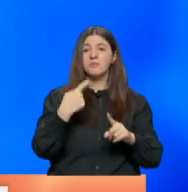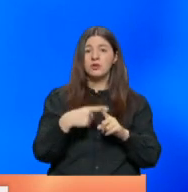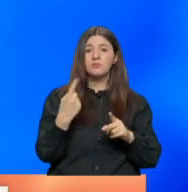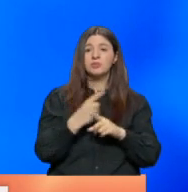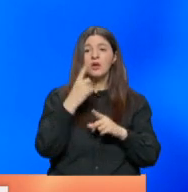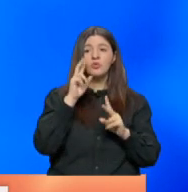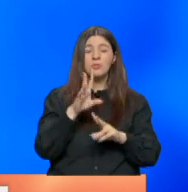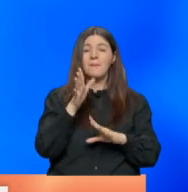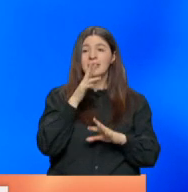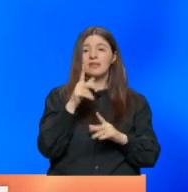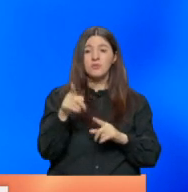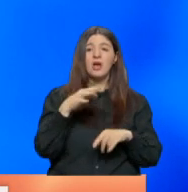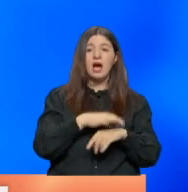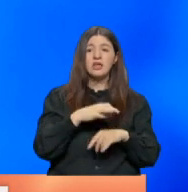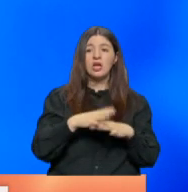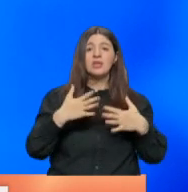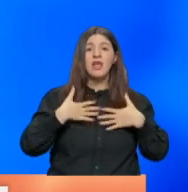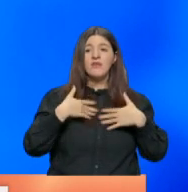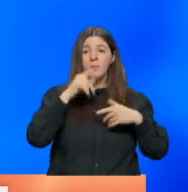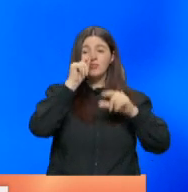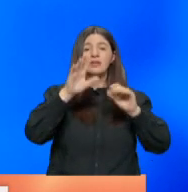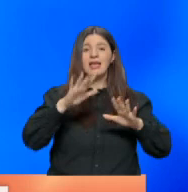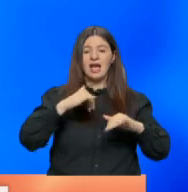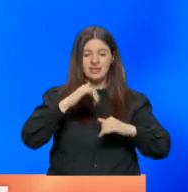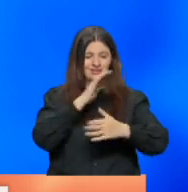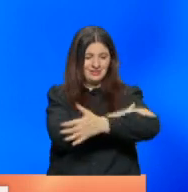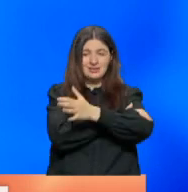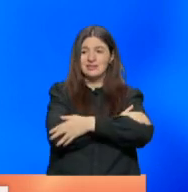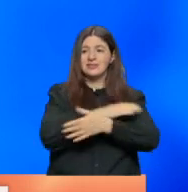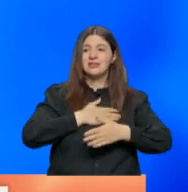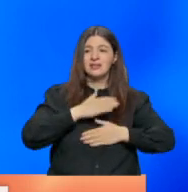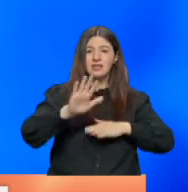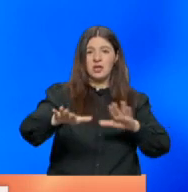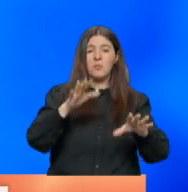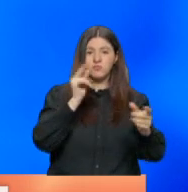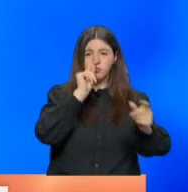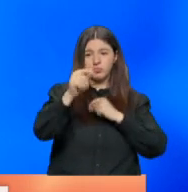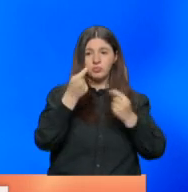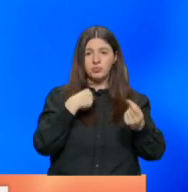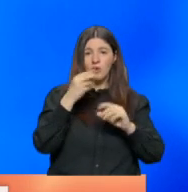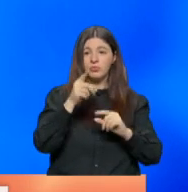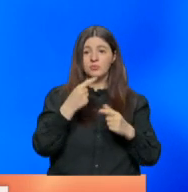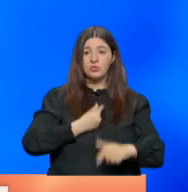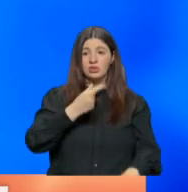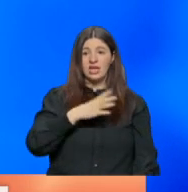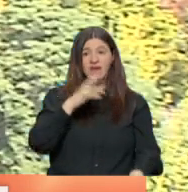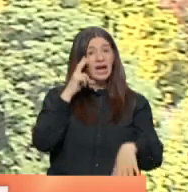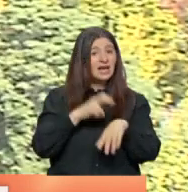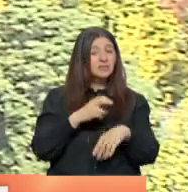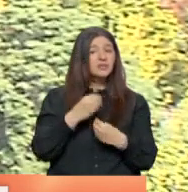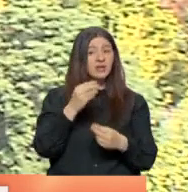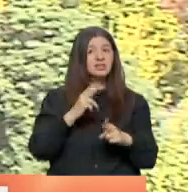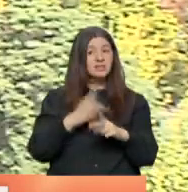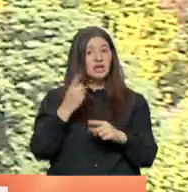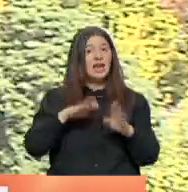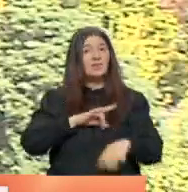vakaya rastlanmadı. Bilindiği gibi bu hastalık solunum yoluyla değil, yakın fiziksel temasla bulaşıyor. Burada da bir uyarı var. Hatırlatmasını yapalım. Hızlı